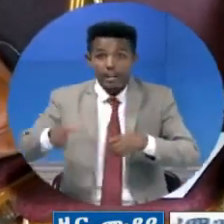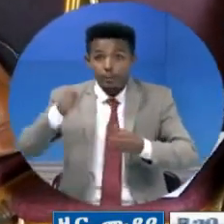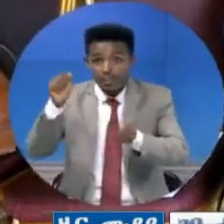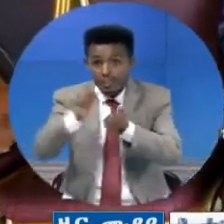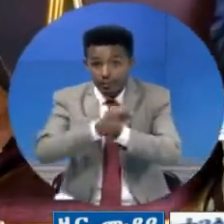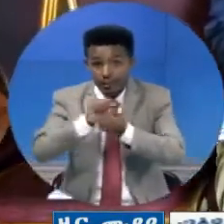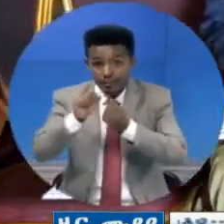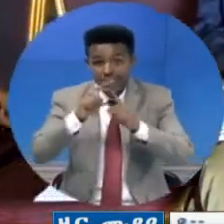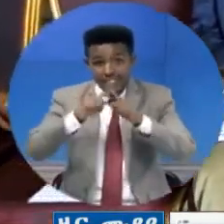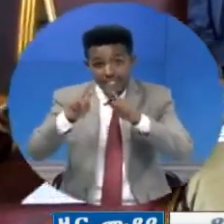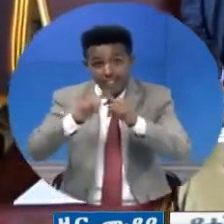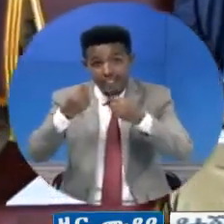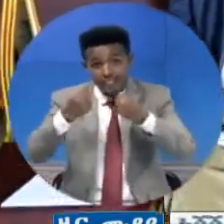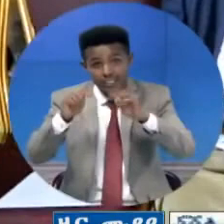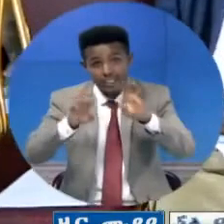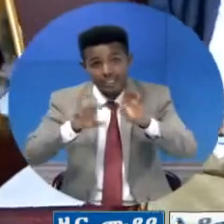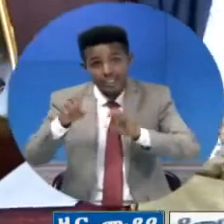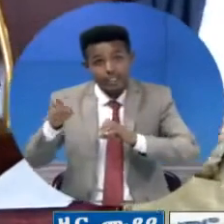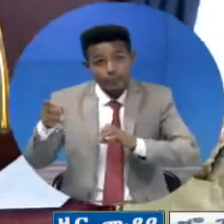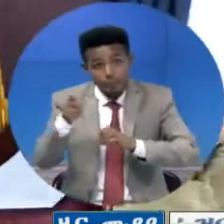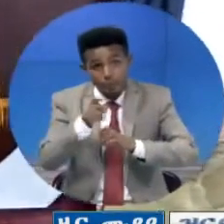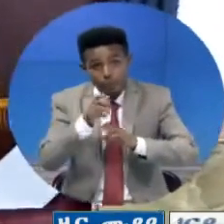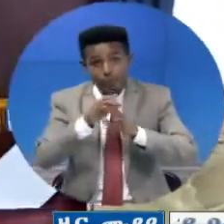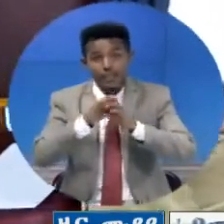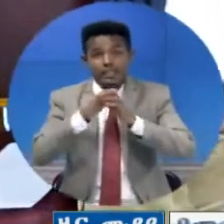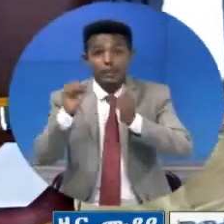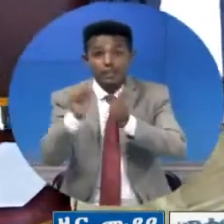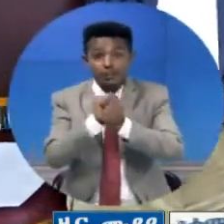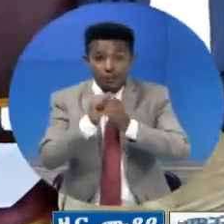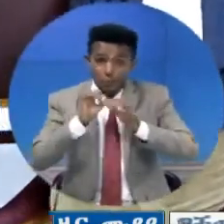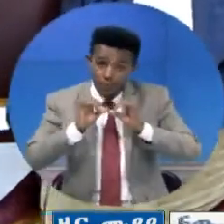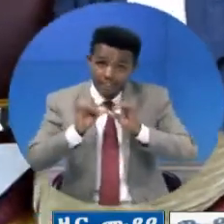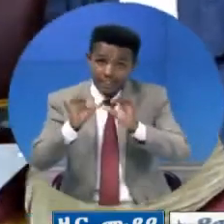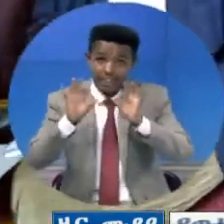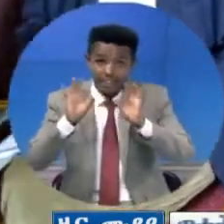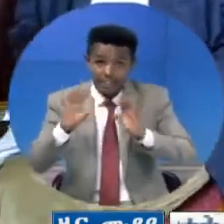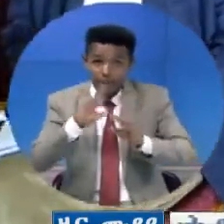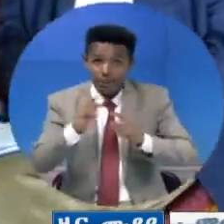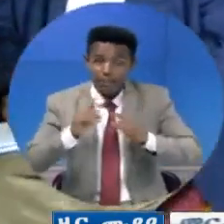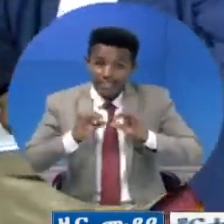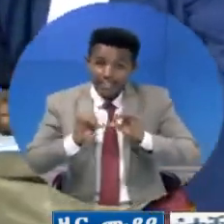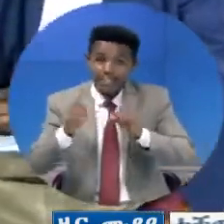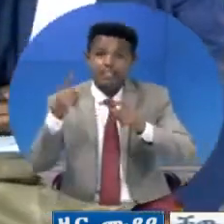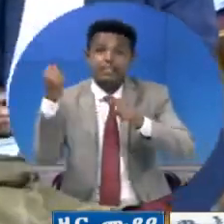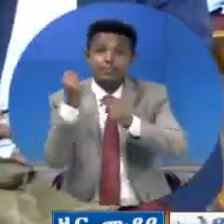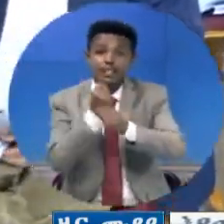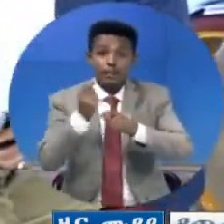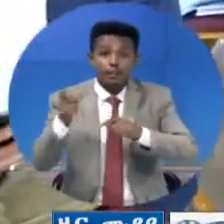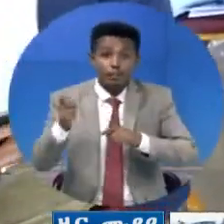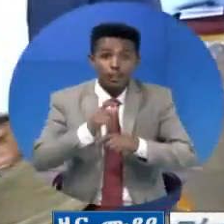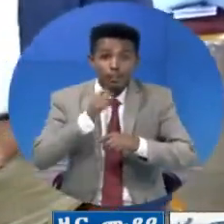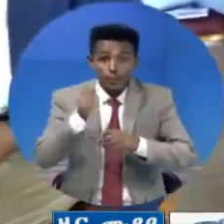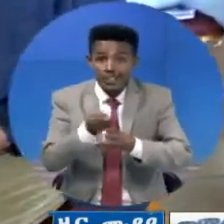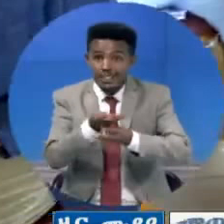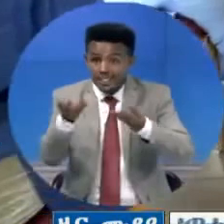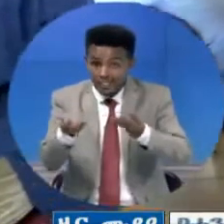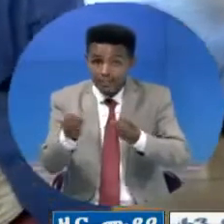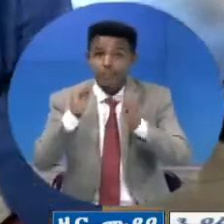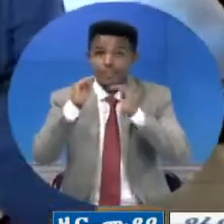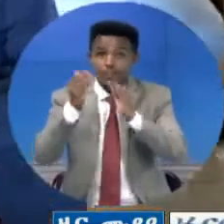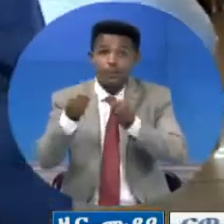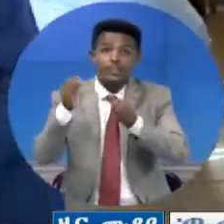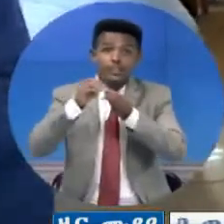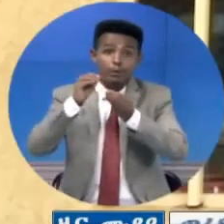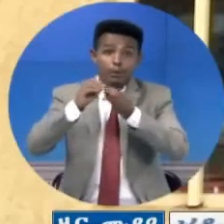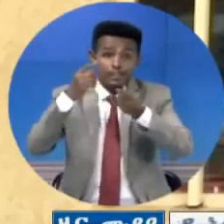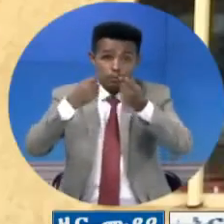ለማጥፋት የተለያዩ ጥረቶች የተደረጉ ቢሆንም የማጥፋቱ ሂደት ወጥነት የሌለውና በዘላቂነት የሚተገበር ባለመሆኑ የስርጭት መጠኑ እየተባባሰ መምጣቱም